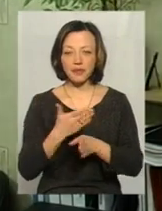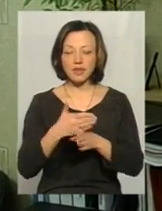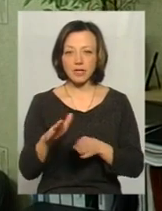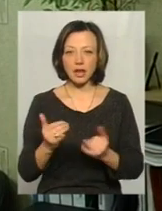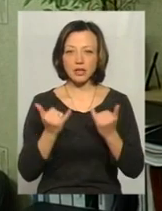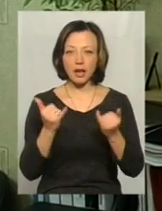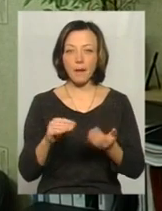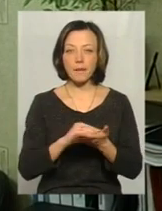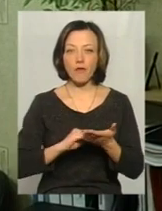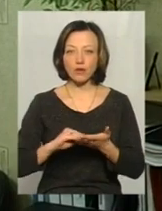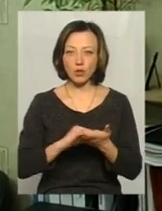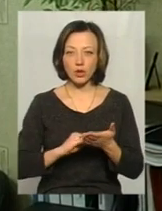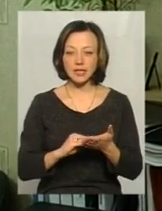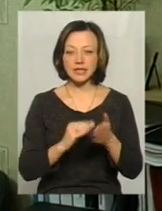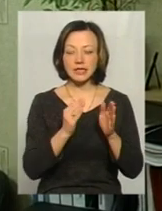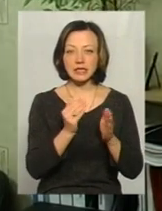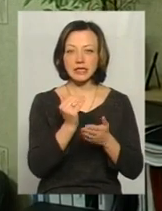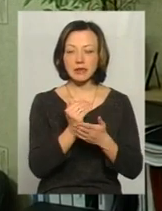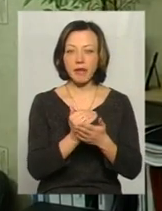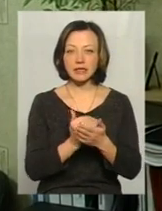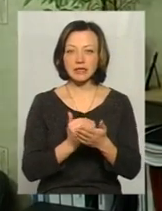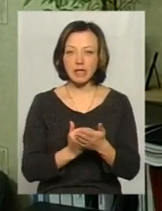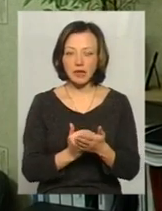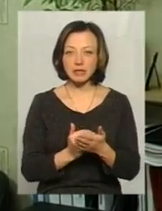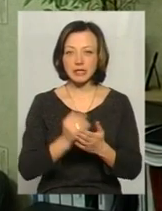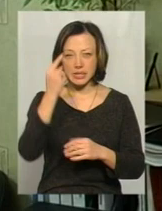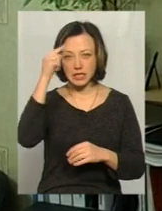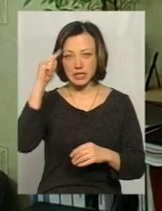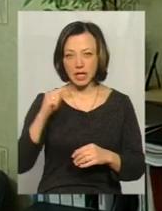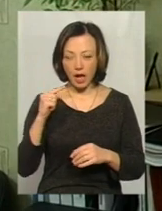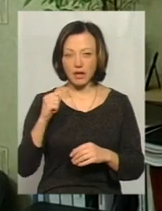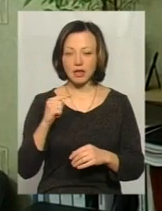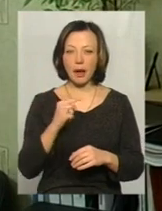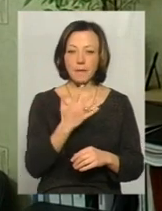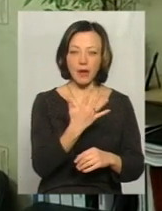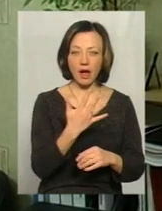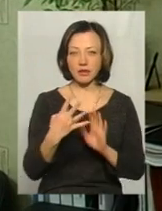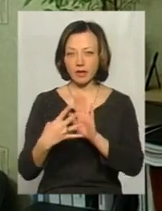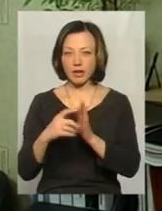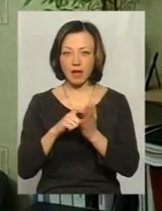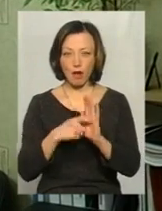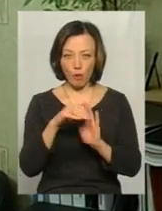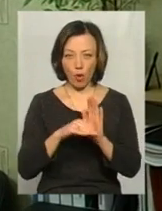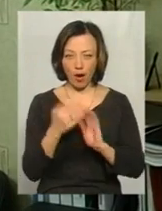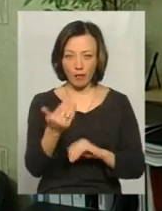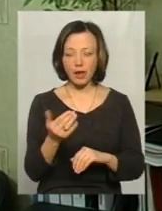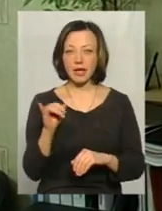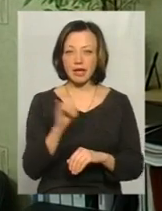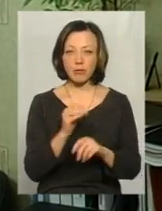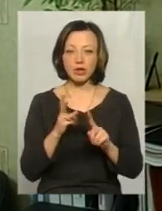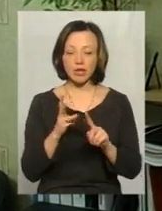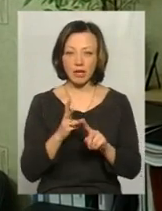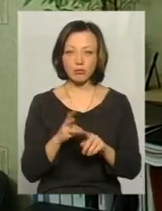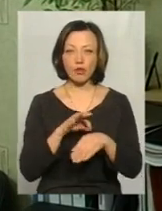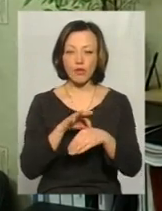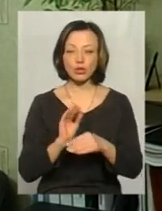виділяється для повторення та систематизації знань програми 5-9 класів. Ну і по-третє,